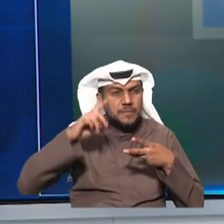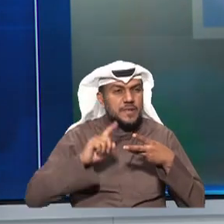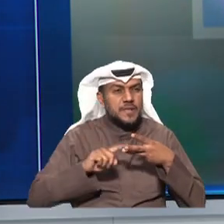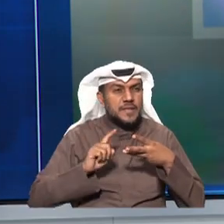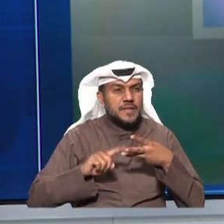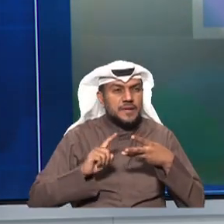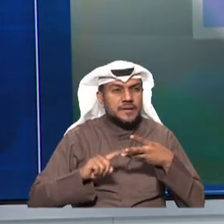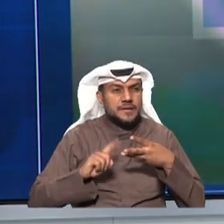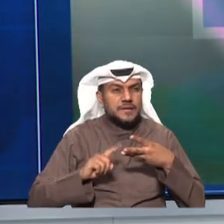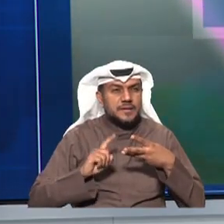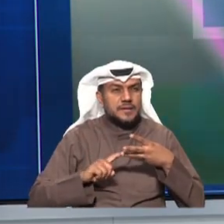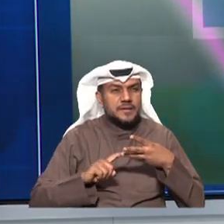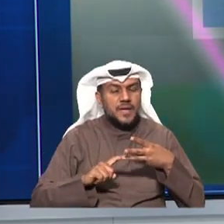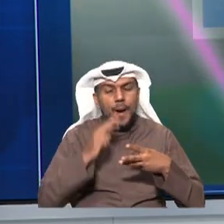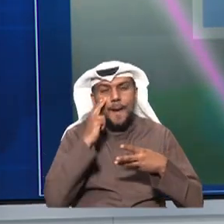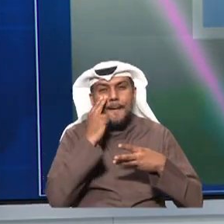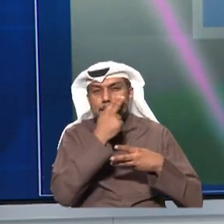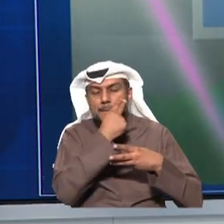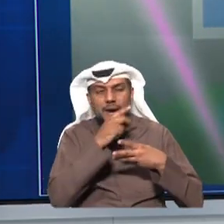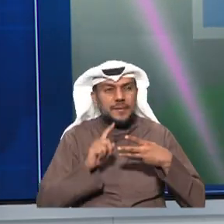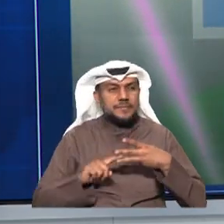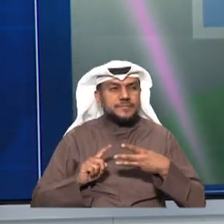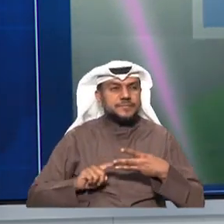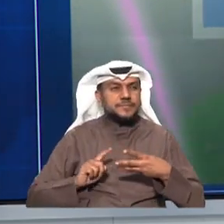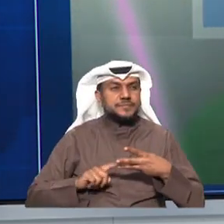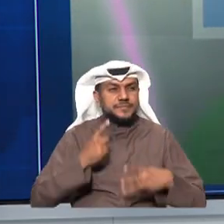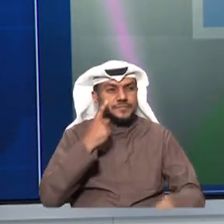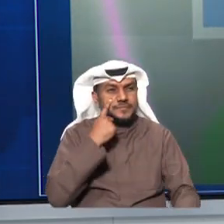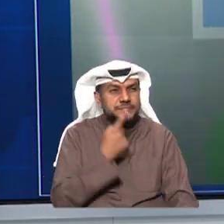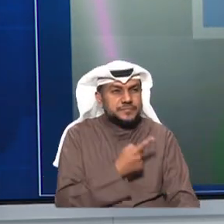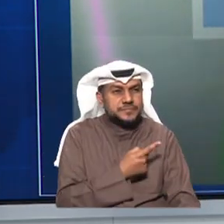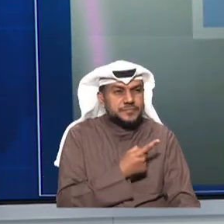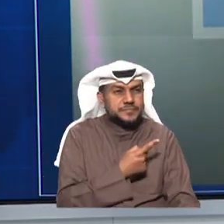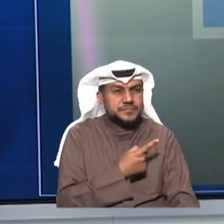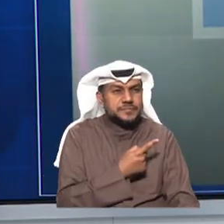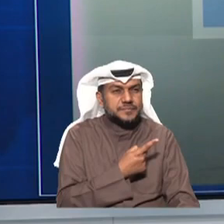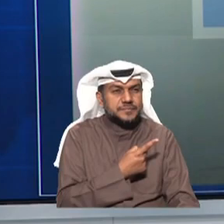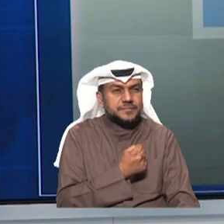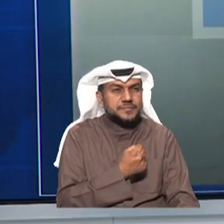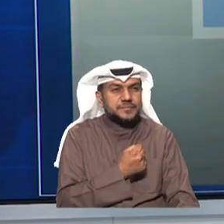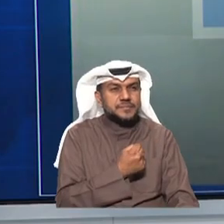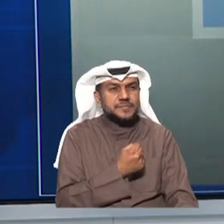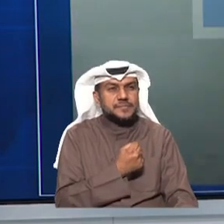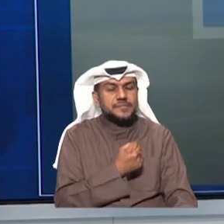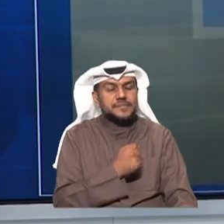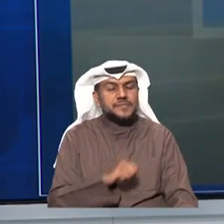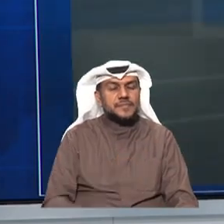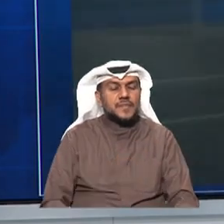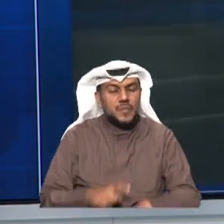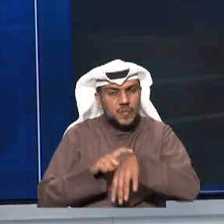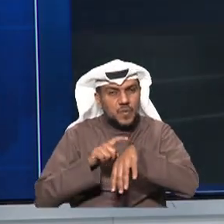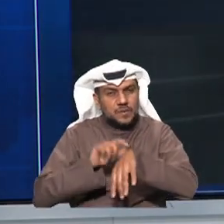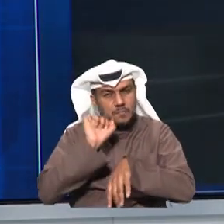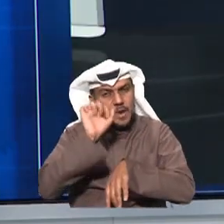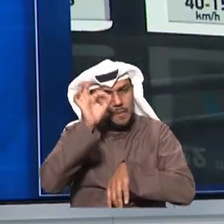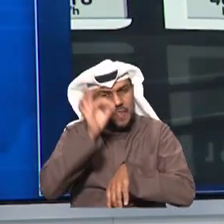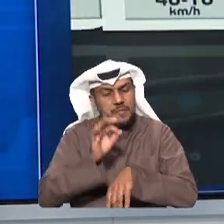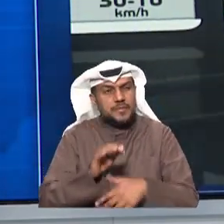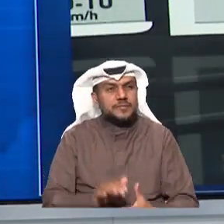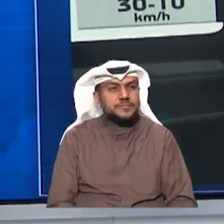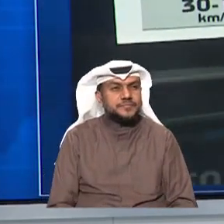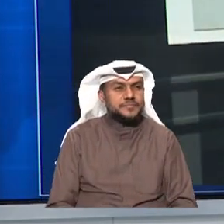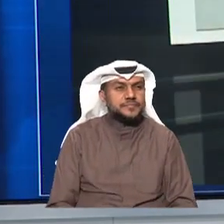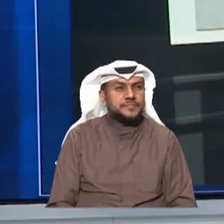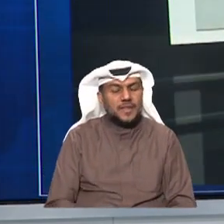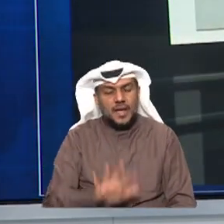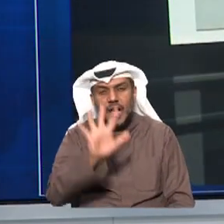الشمس الساعة 6:21، أما بالنسبة لموعد أذان المغرب الساعة 5:42. طقس متوقع